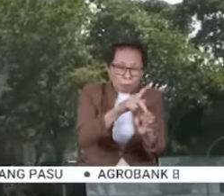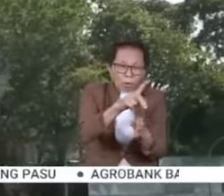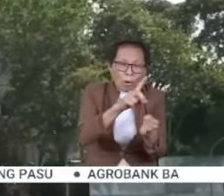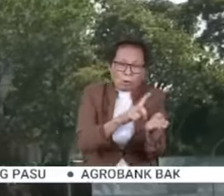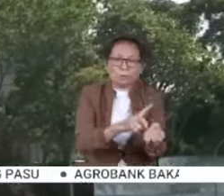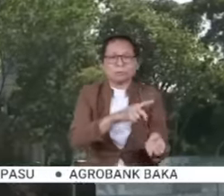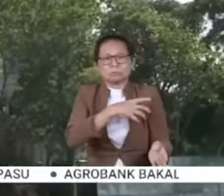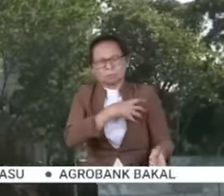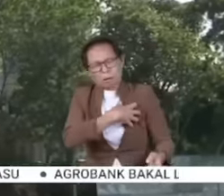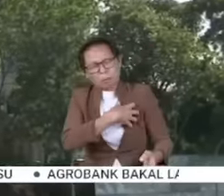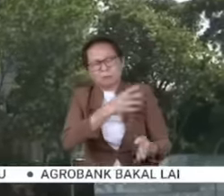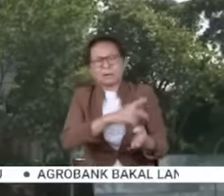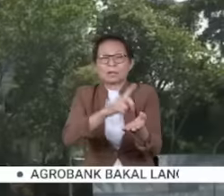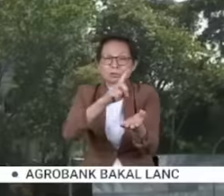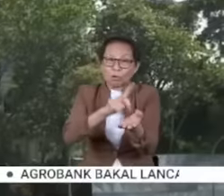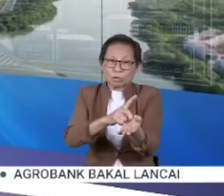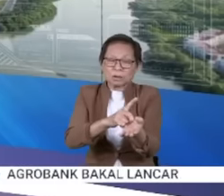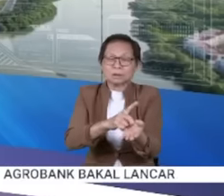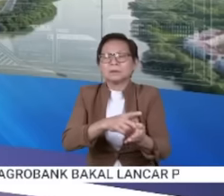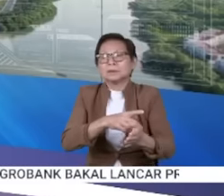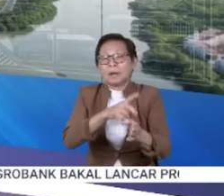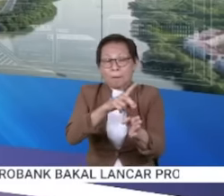pakar pembedahan